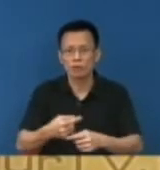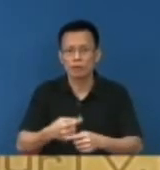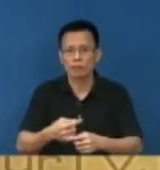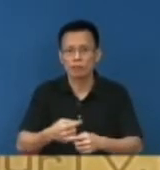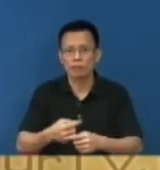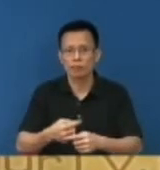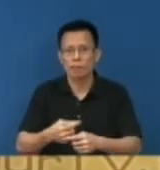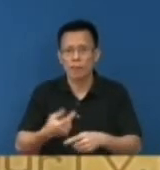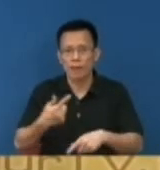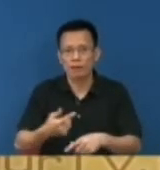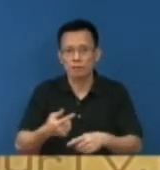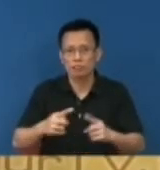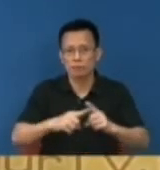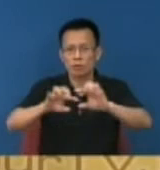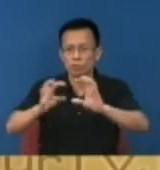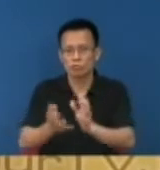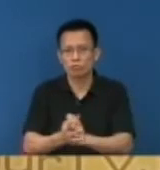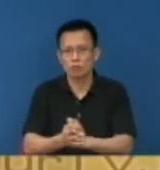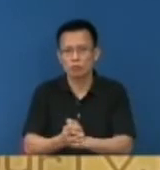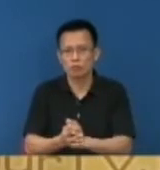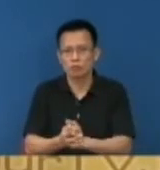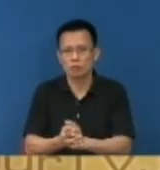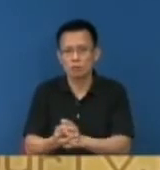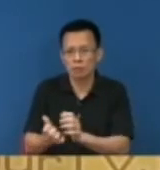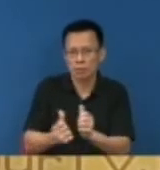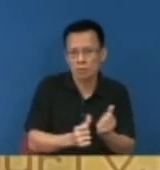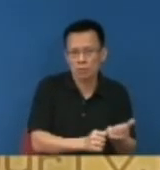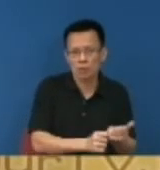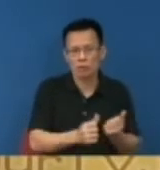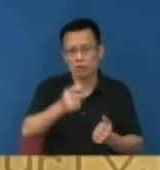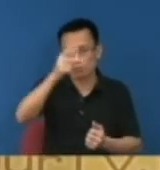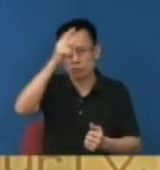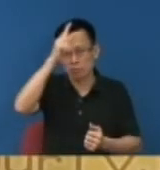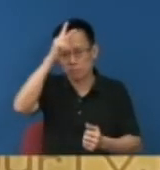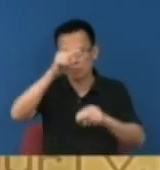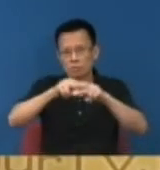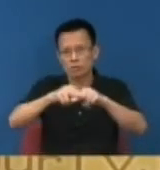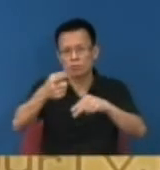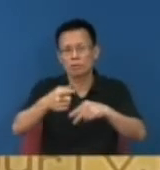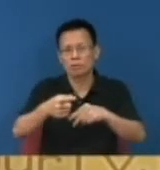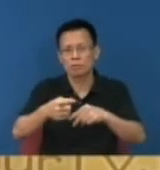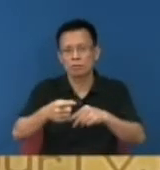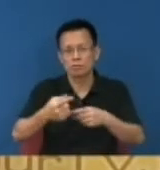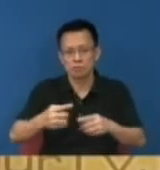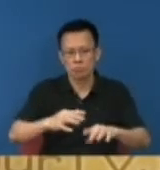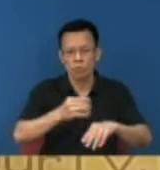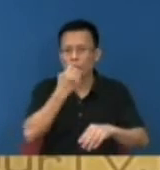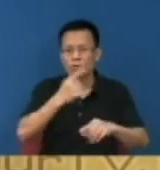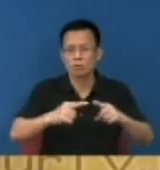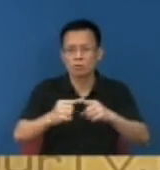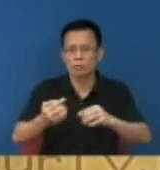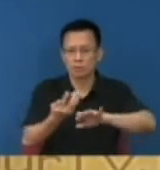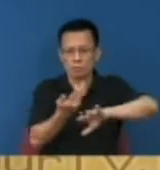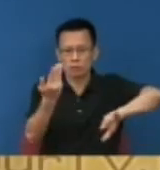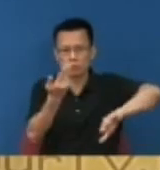權貴靠攏之外，亦都越嚟越同基層嘅市民距離越遠。所以